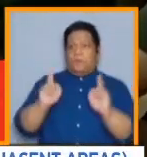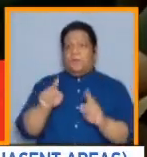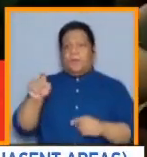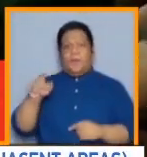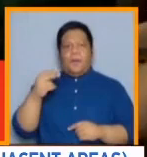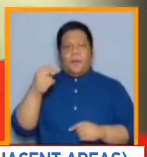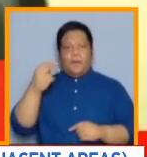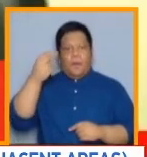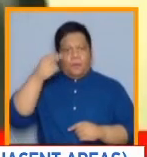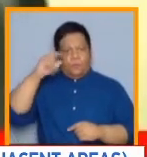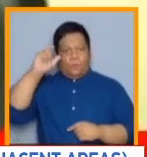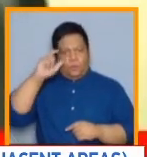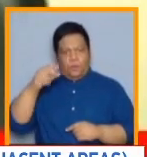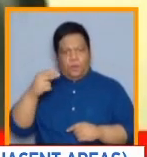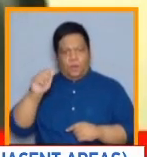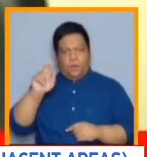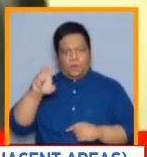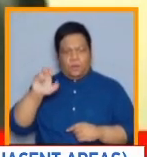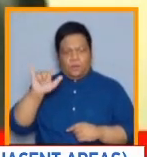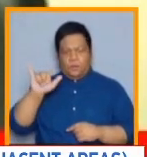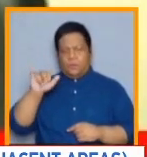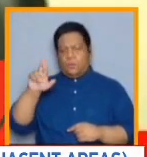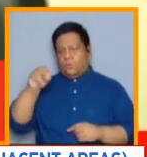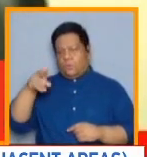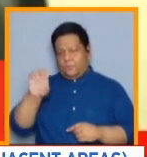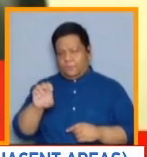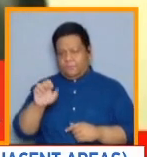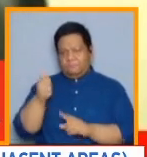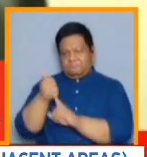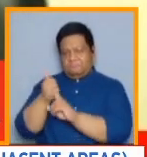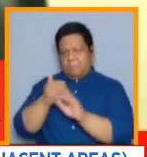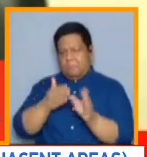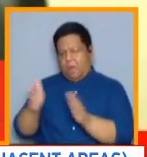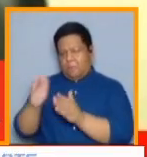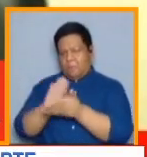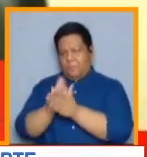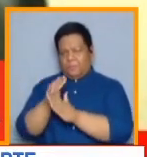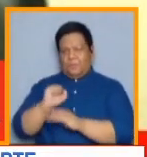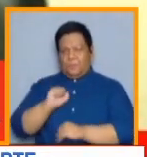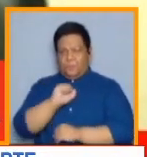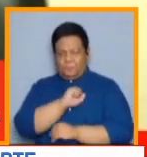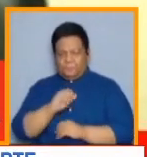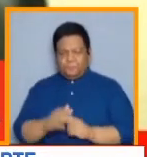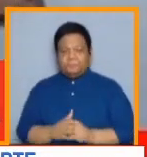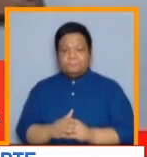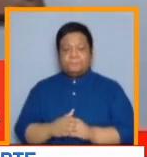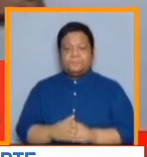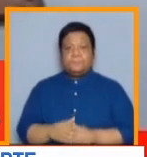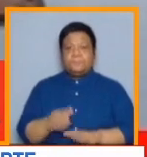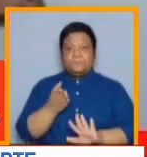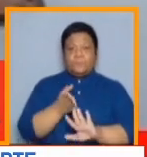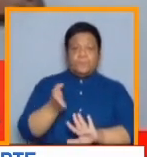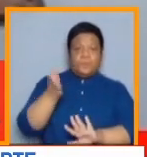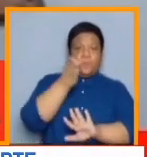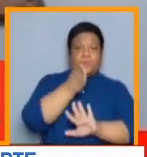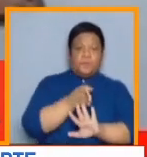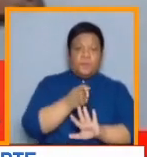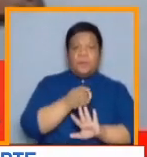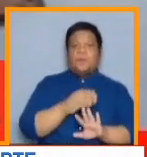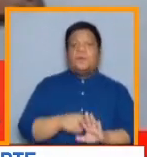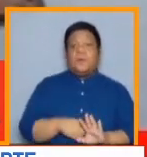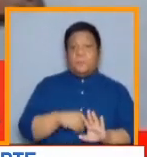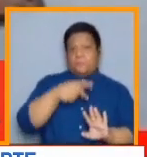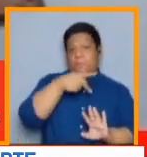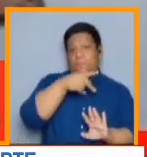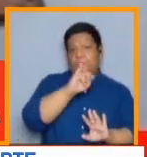Garcia. Dumulo sa pagdinig ng Committee on Foreign Relations ang running mates na sina Senador Ping Lacson at Senate President